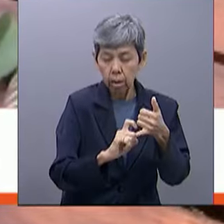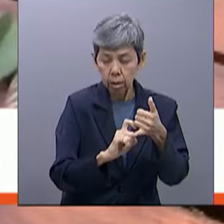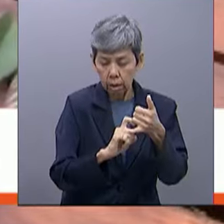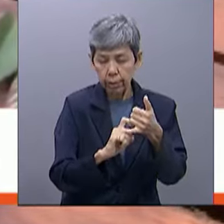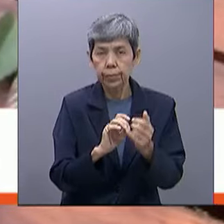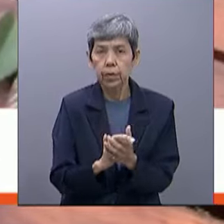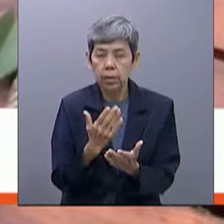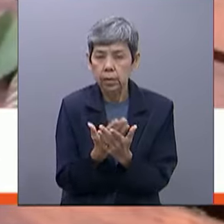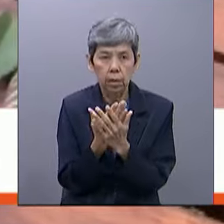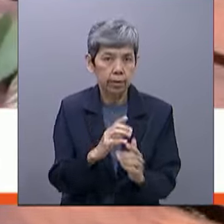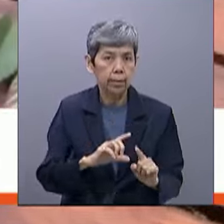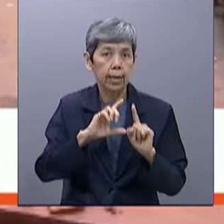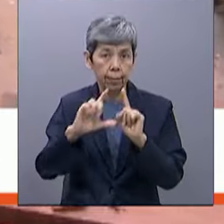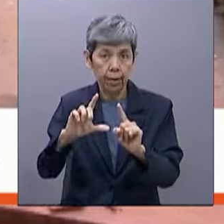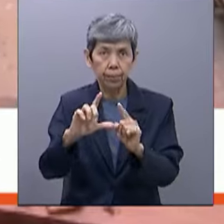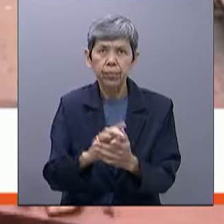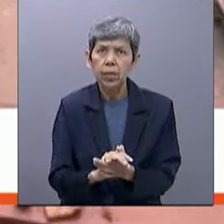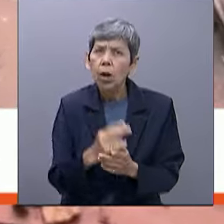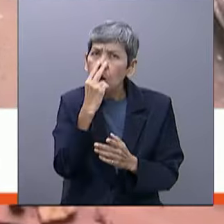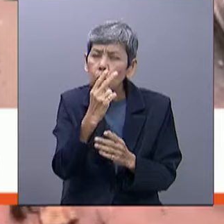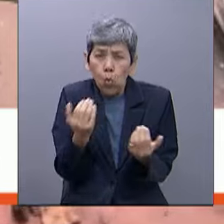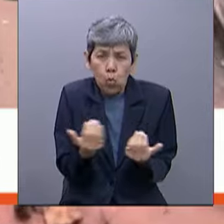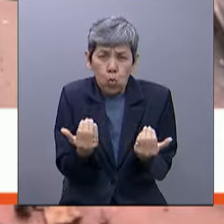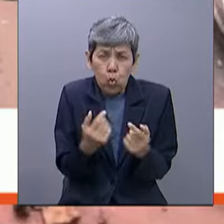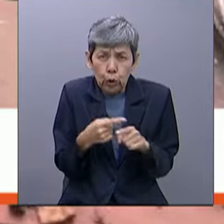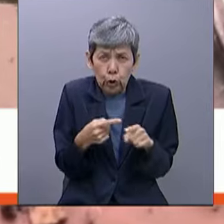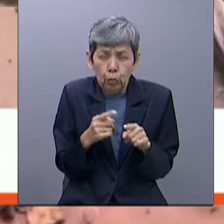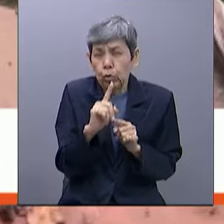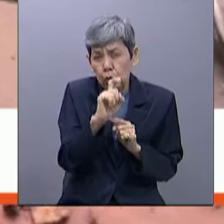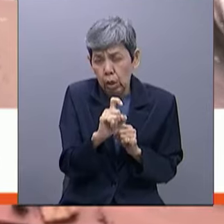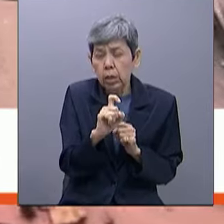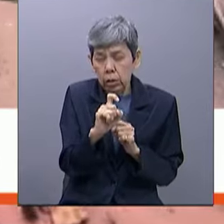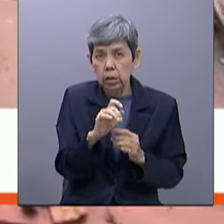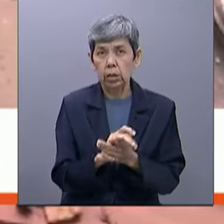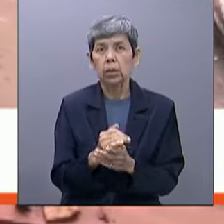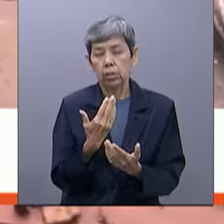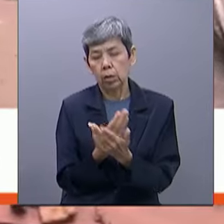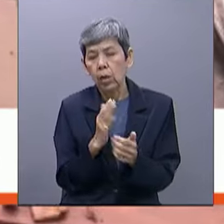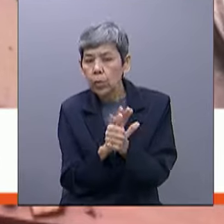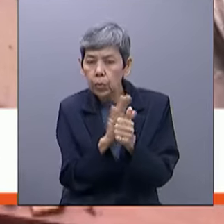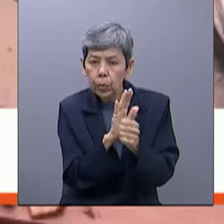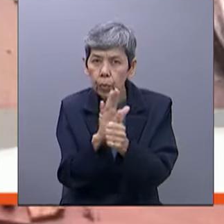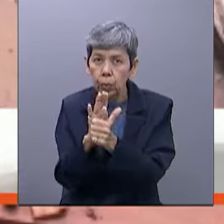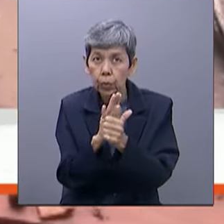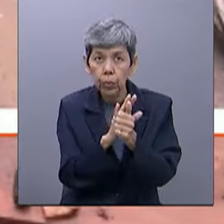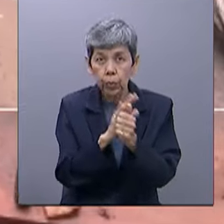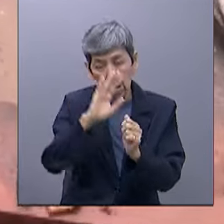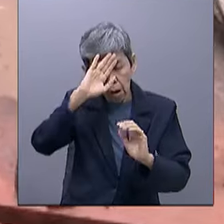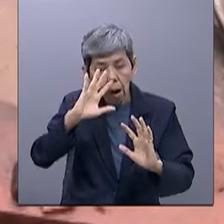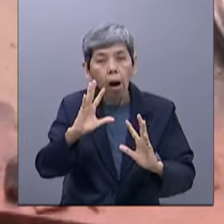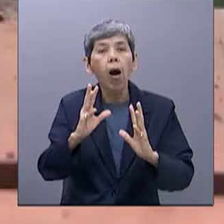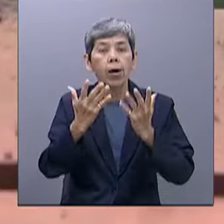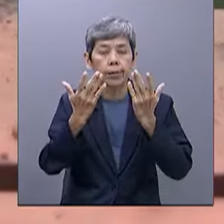จำนวน 1ล้านบาทสำหรับลูกของผู้บาดเจ็บและผู้เสียชีวิต 2คนนั้นจะได้รับการดูแลจนกว่าผู้บาดเจ็บจะหาย